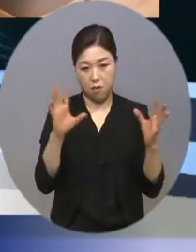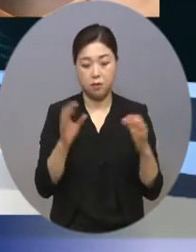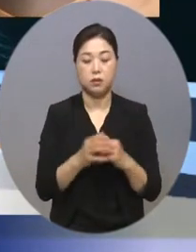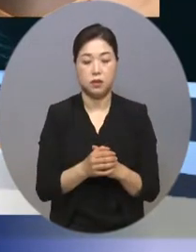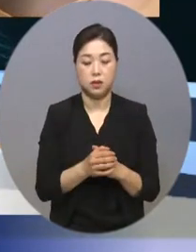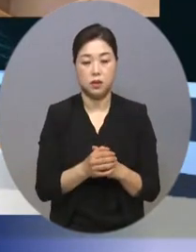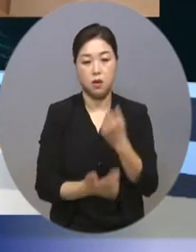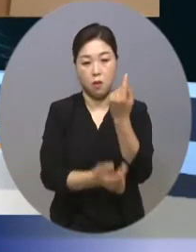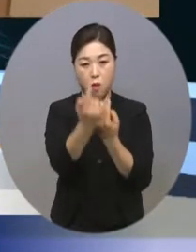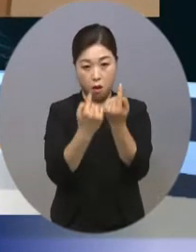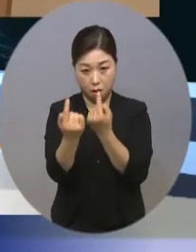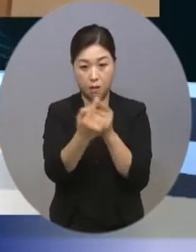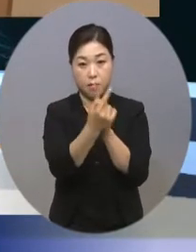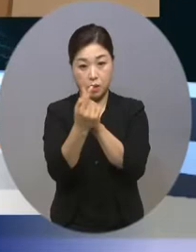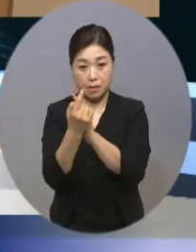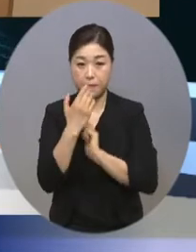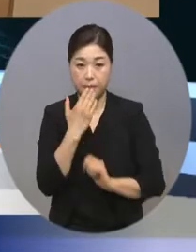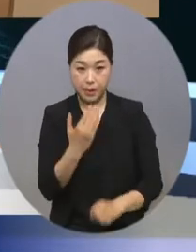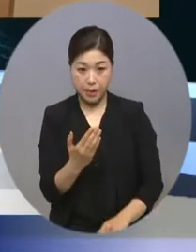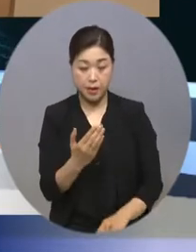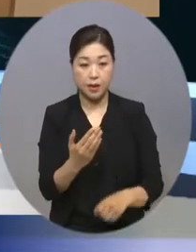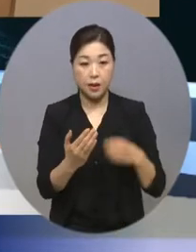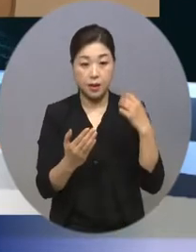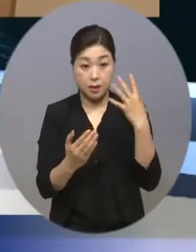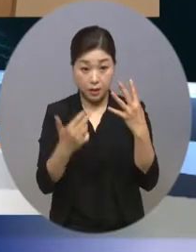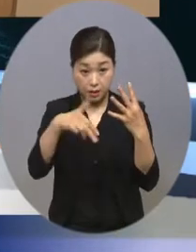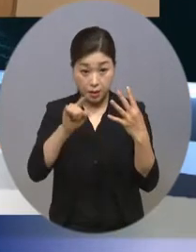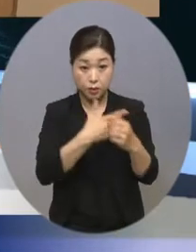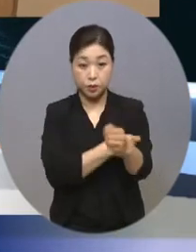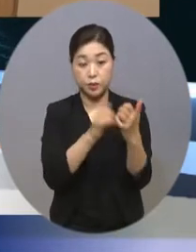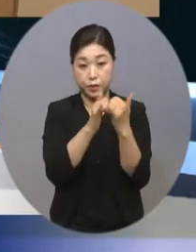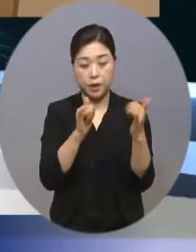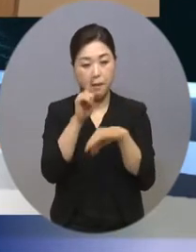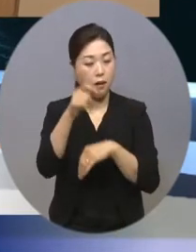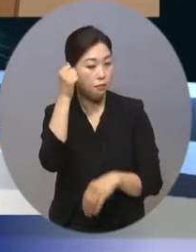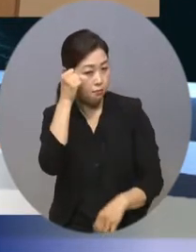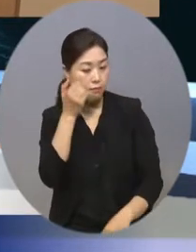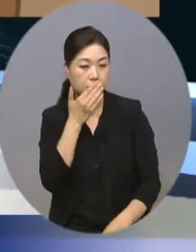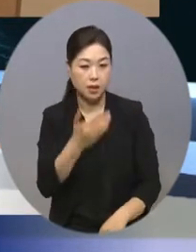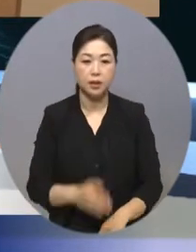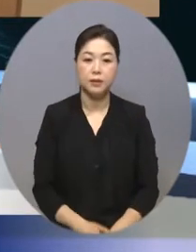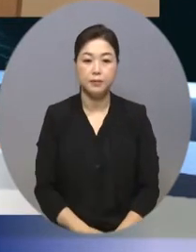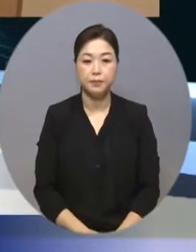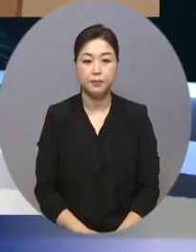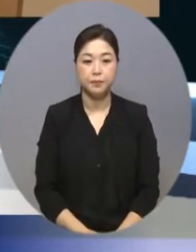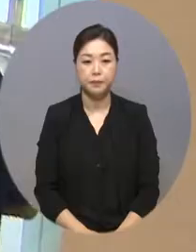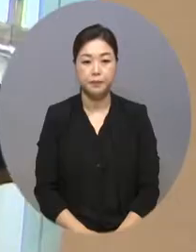누구나 면회를 할 수 있게 되고 4차 접종자는 외박도 가능해집니다.